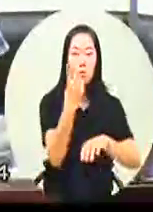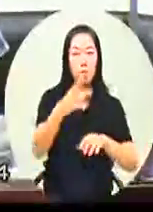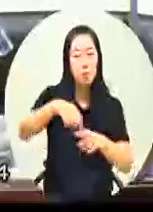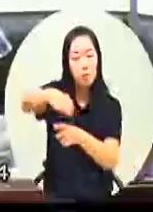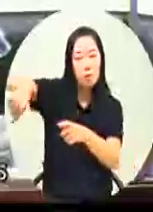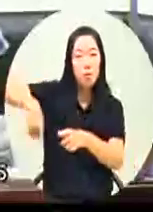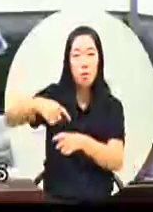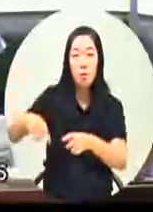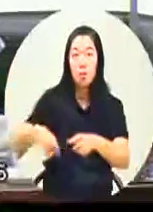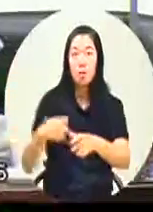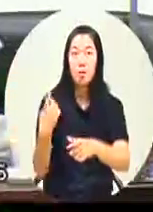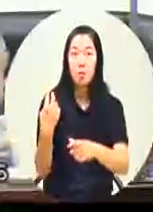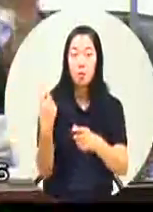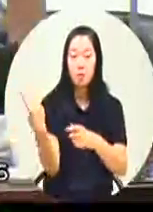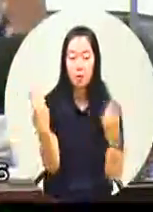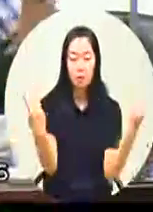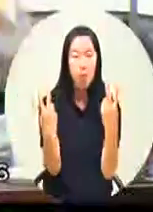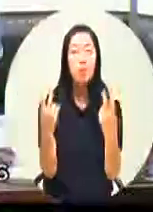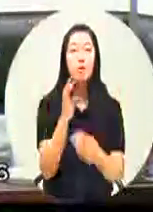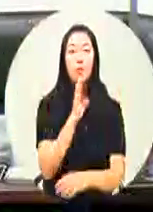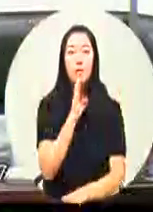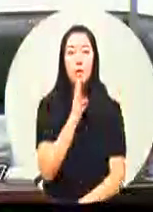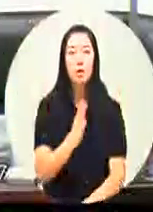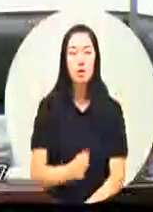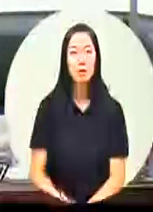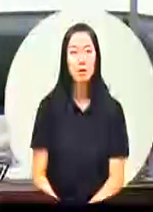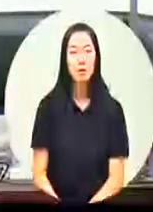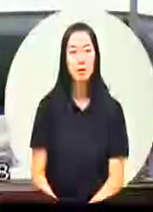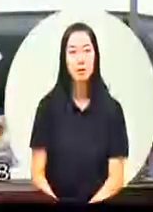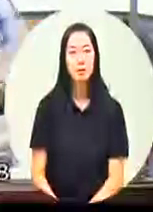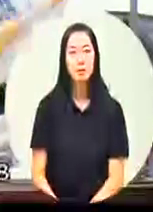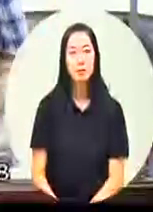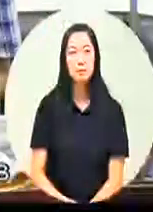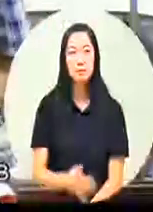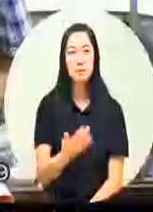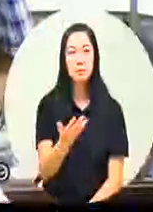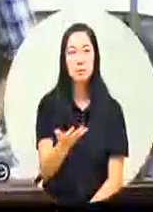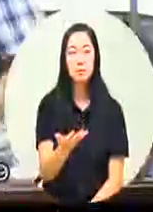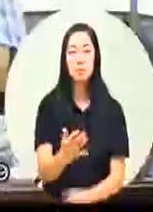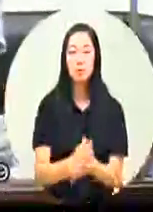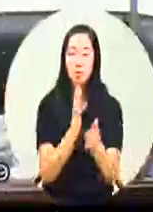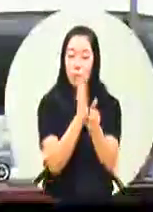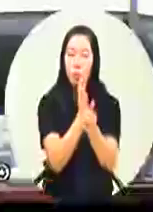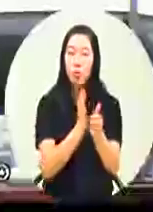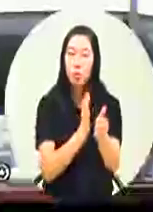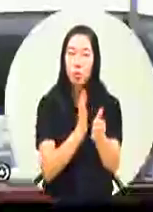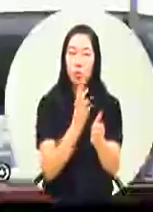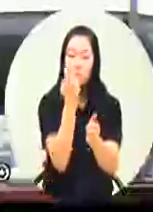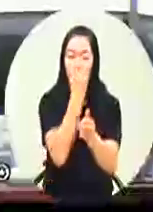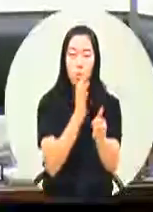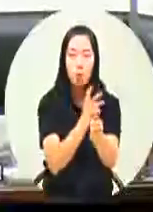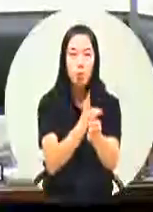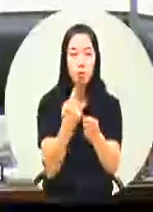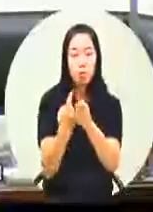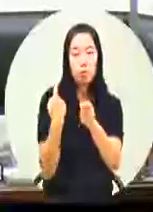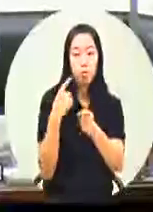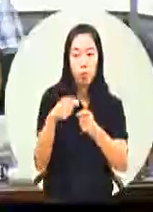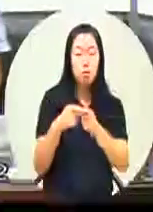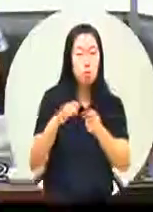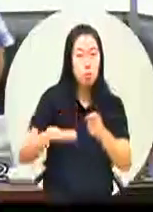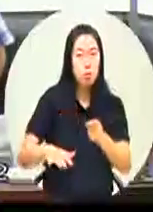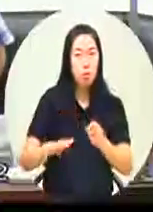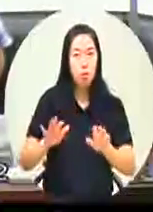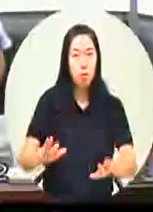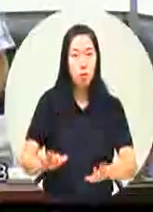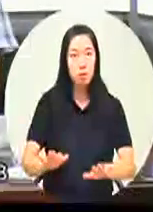双左双环呐、啊，哈、哦，搞定，你用的双左双环，哦，你请顾问公司啊，啊，评估去年底评估了，今年这个半